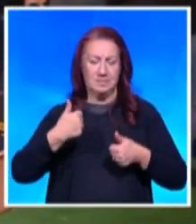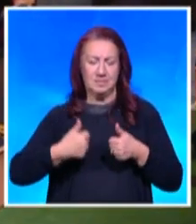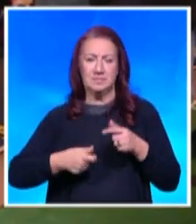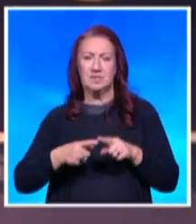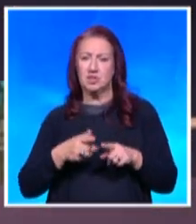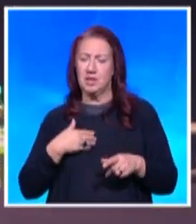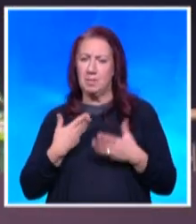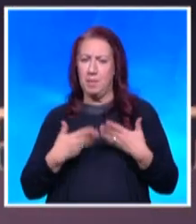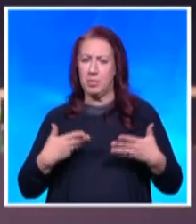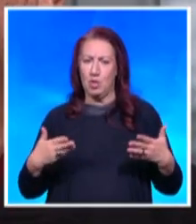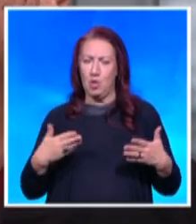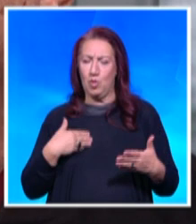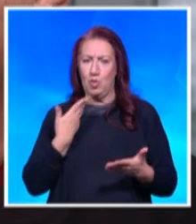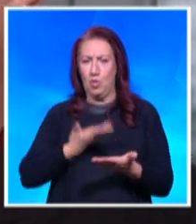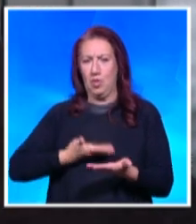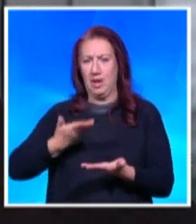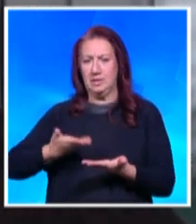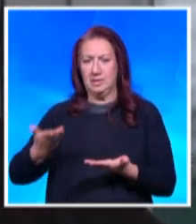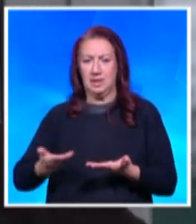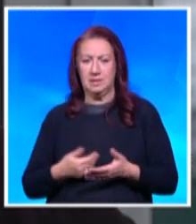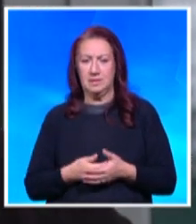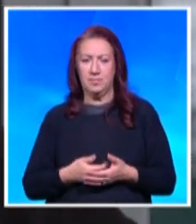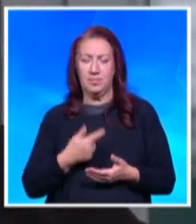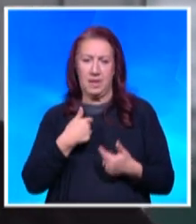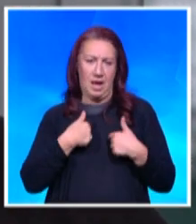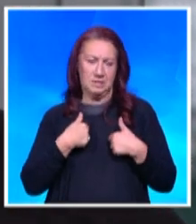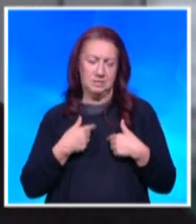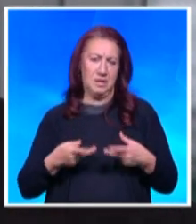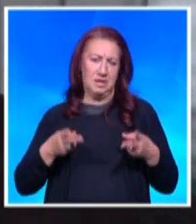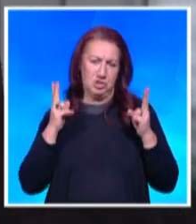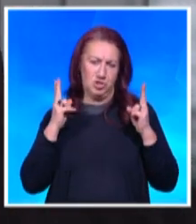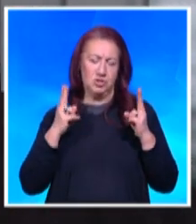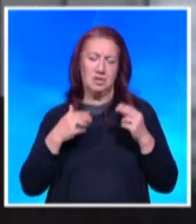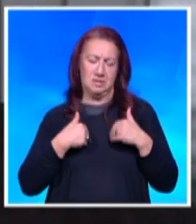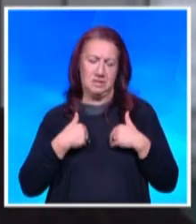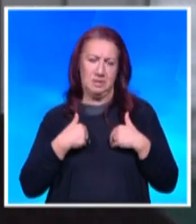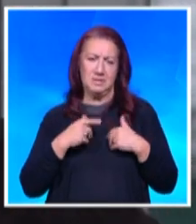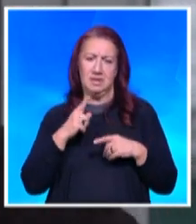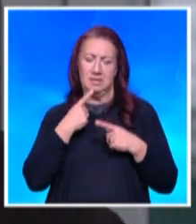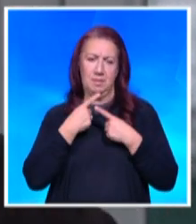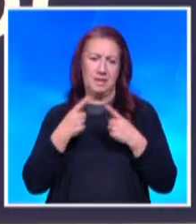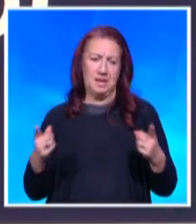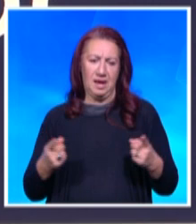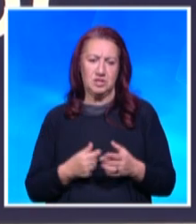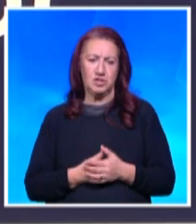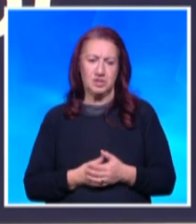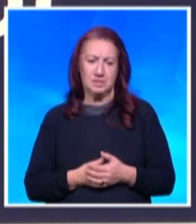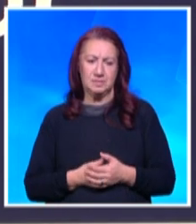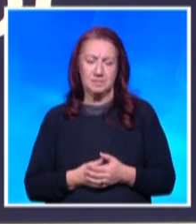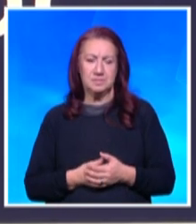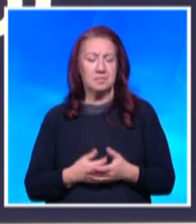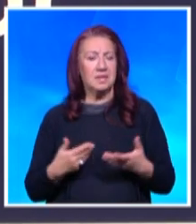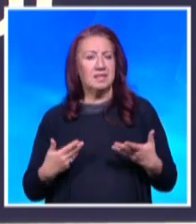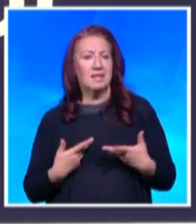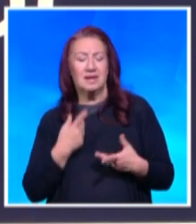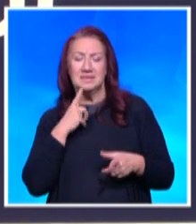доста кандидати. Аз съм си решил за себе си, но няма да го кажа, защото ще изгори. Любопитен